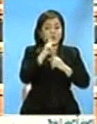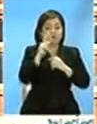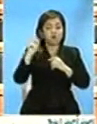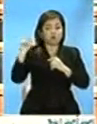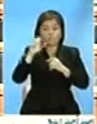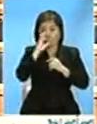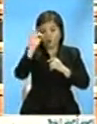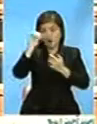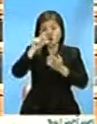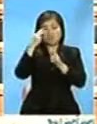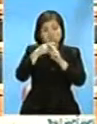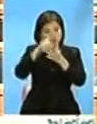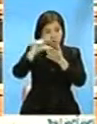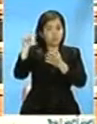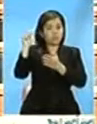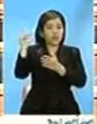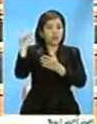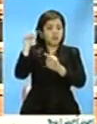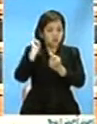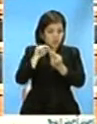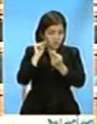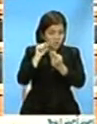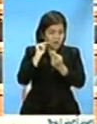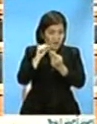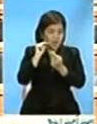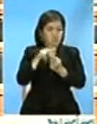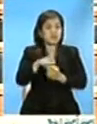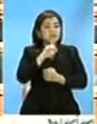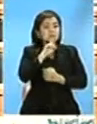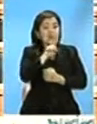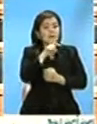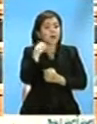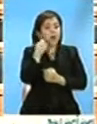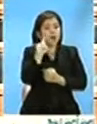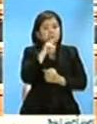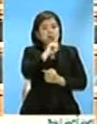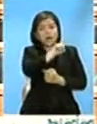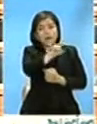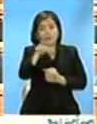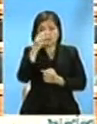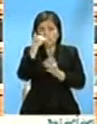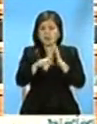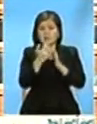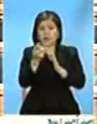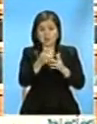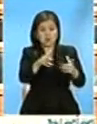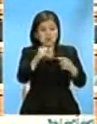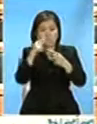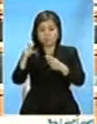ถูกถอดถอนได้แค่ประเด็นนี้ท่านประธานผมถามใครต่อใครว่าทำไมไม่มีใครตอบได้ครับ